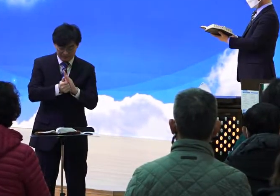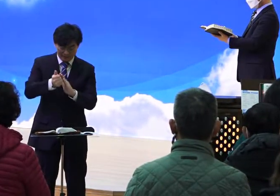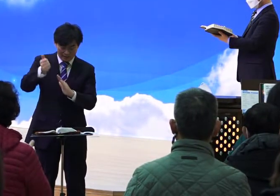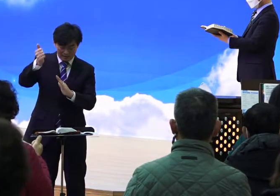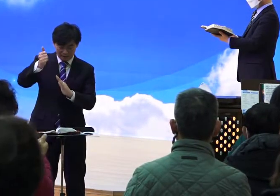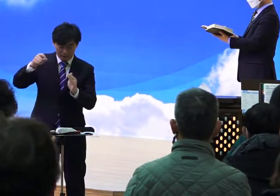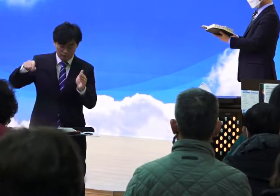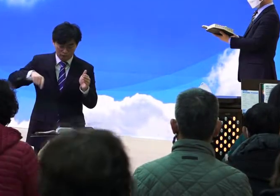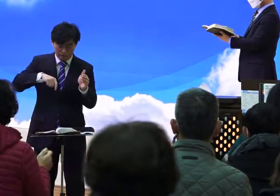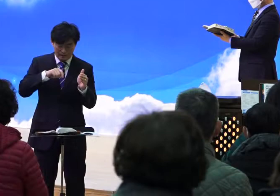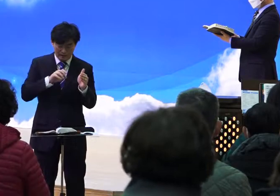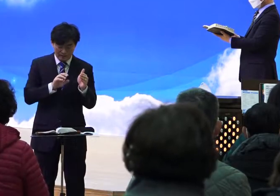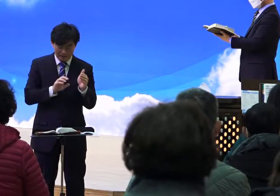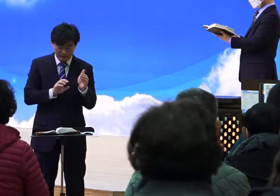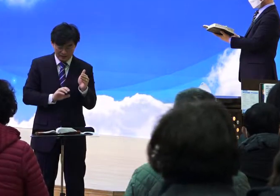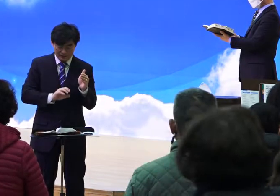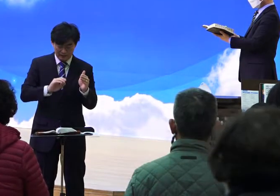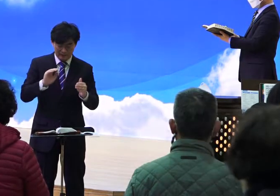이만큼